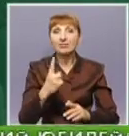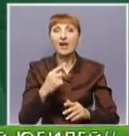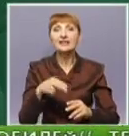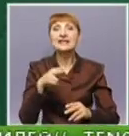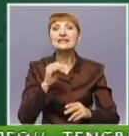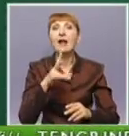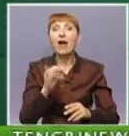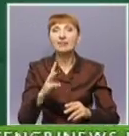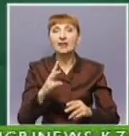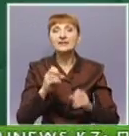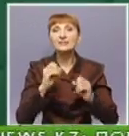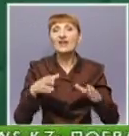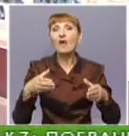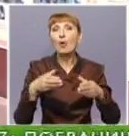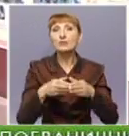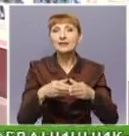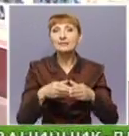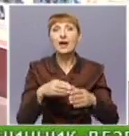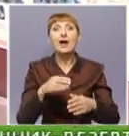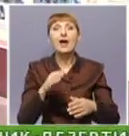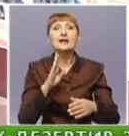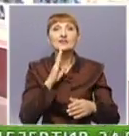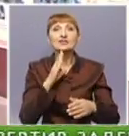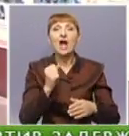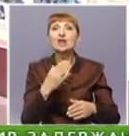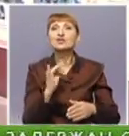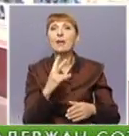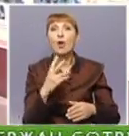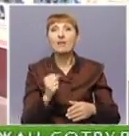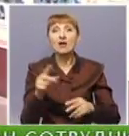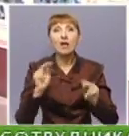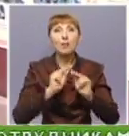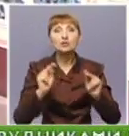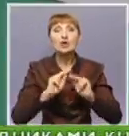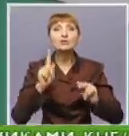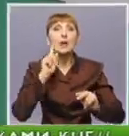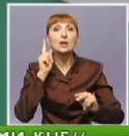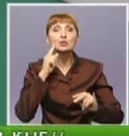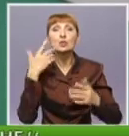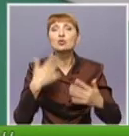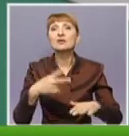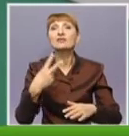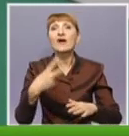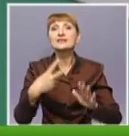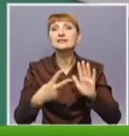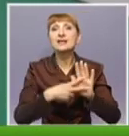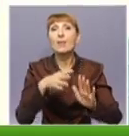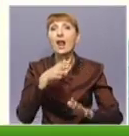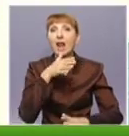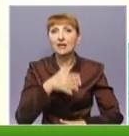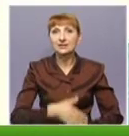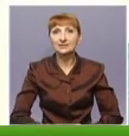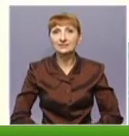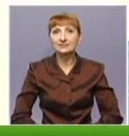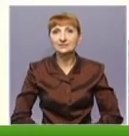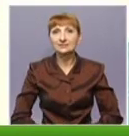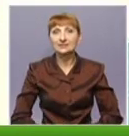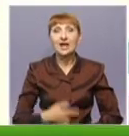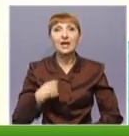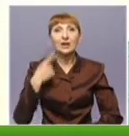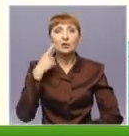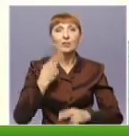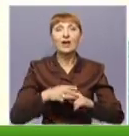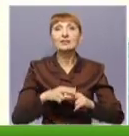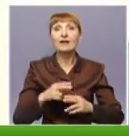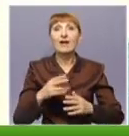декан социально-гуманитарного факультета Жамал Ашербекова. Она обучает молодежь уже 27 лет. Я думаю, это не